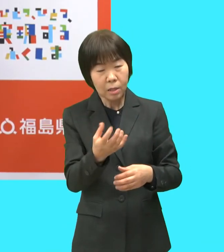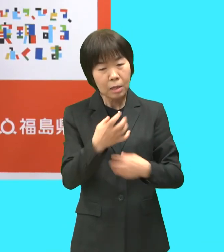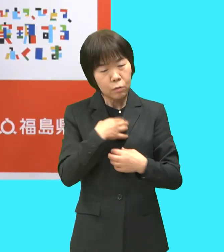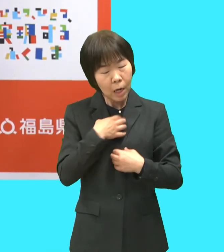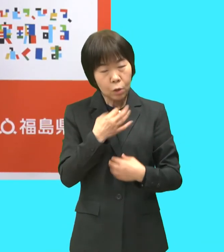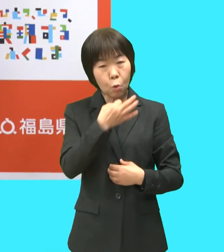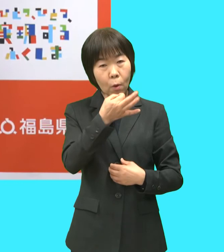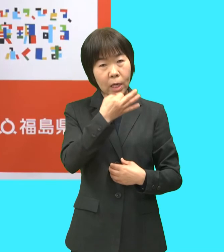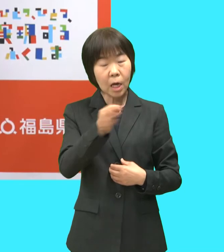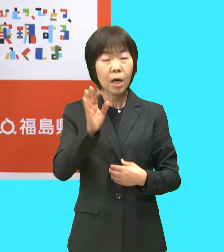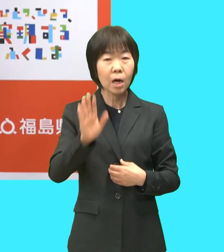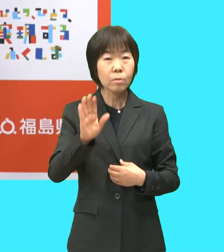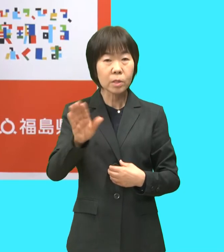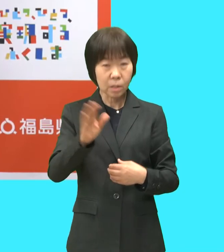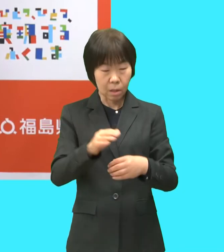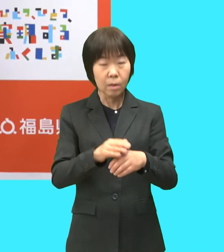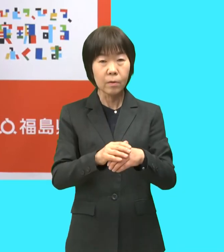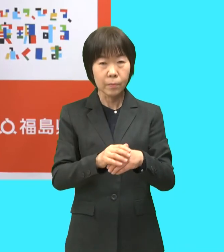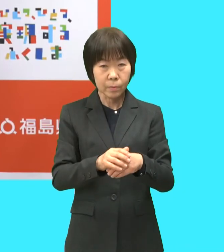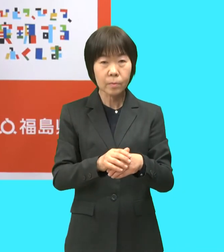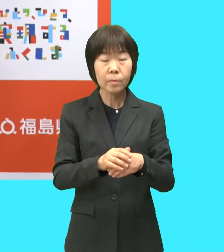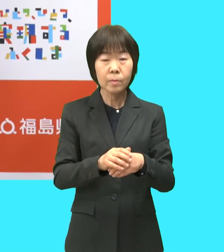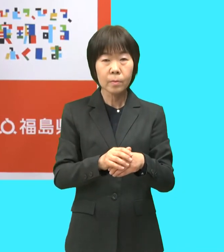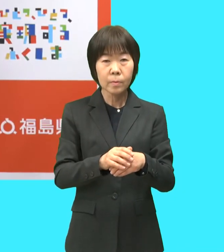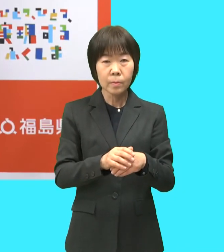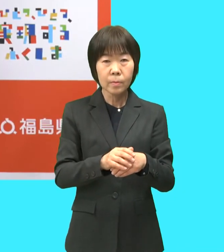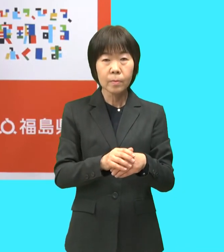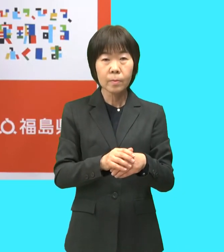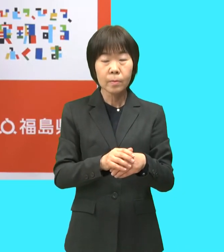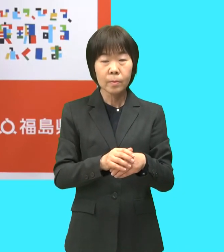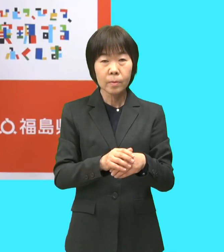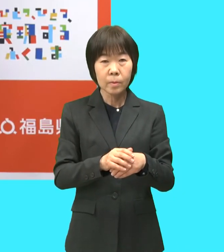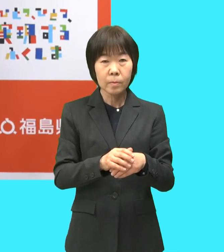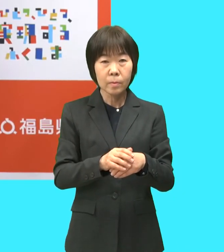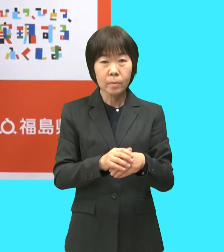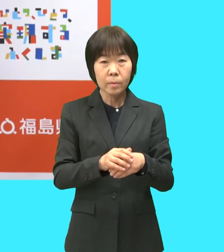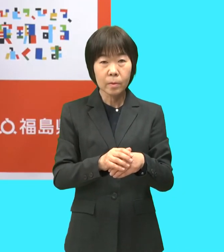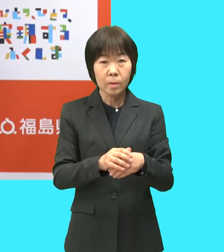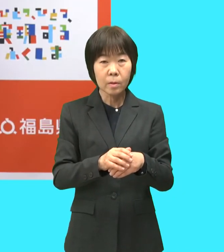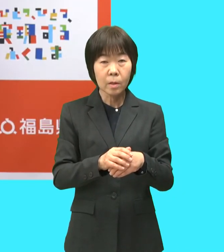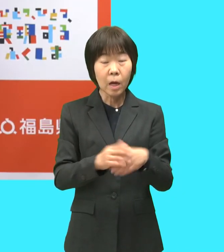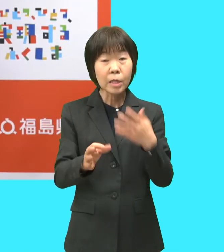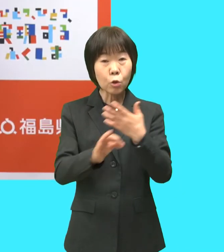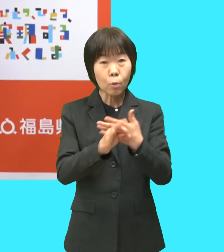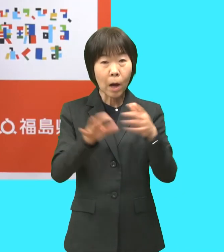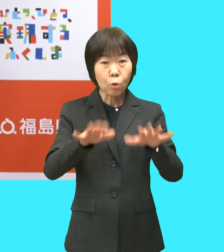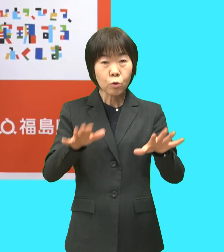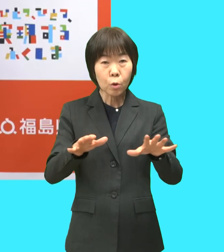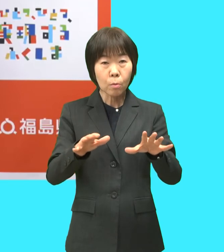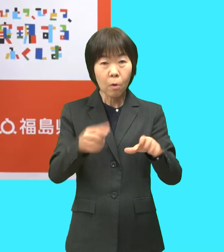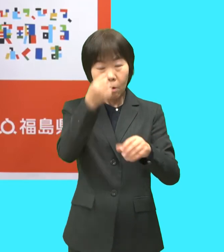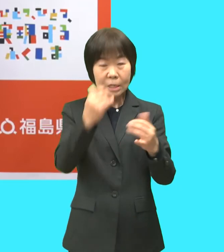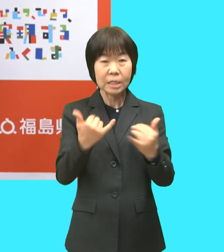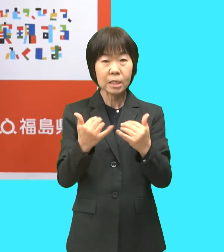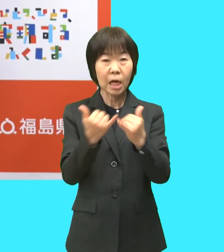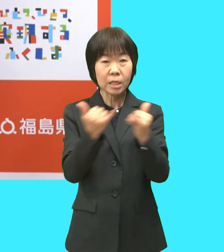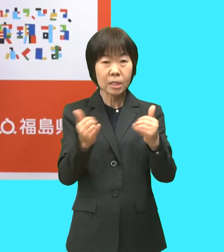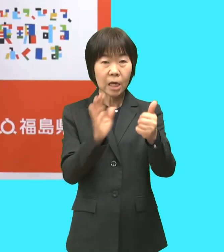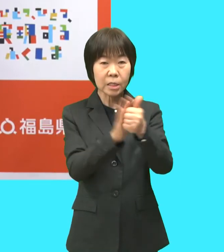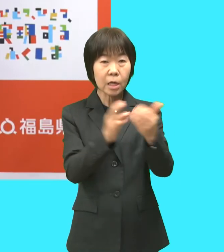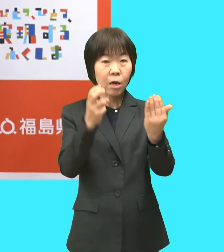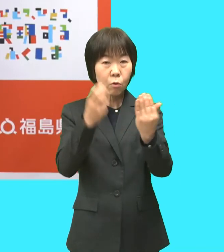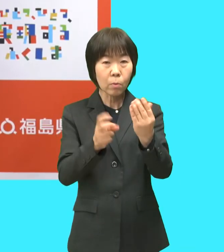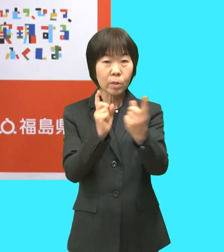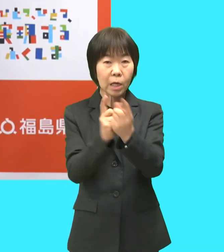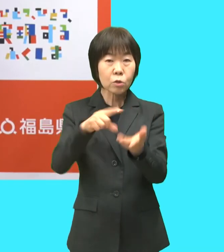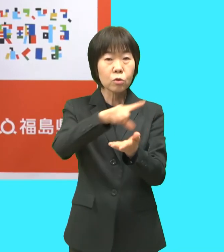年あることですが、やっぱ今年は特に多かったっていうようなこともやっぱり伺ったりはしています。 それでやっぱり例えば子ども被災者支援法でも対象地域